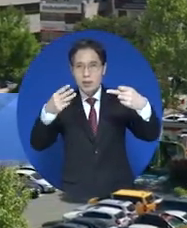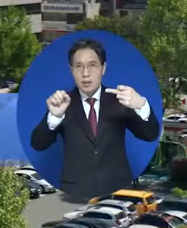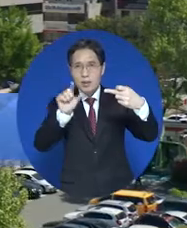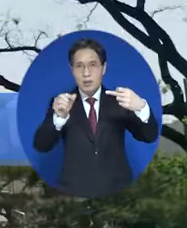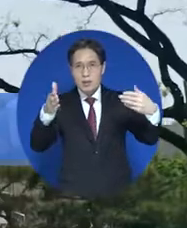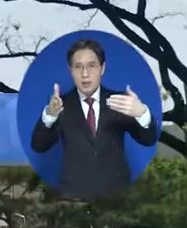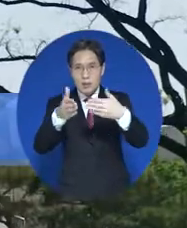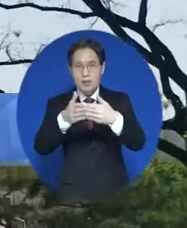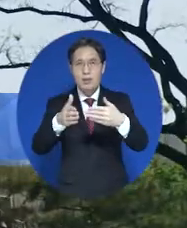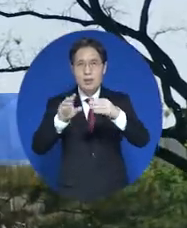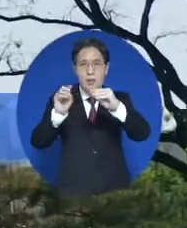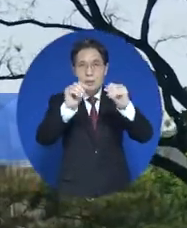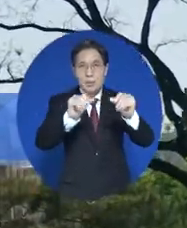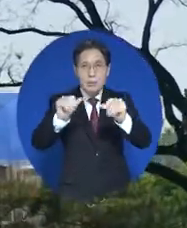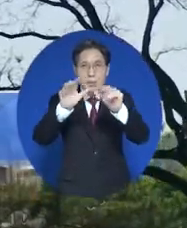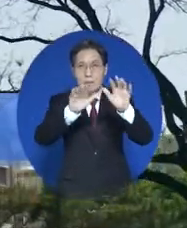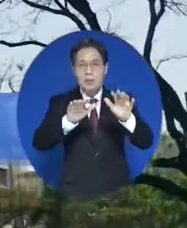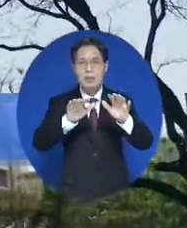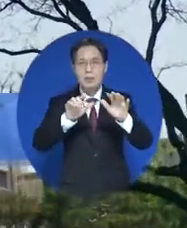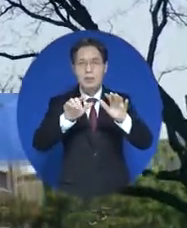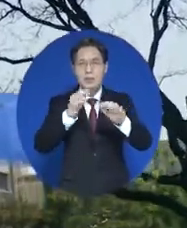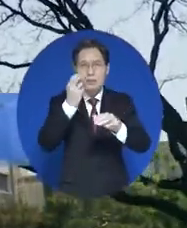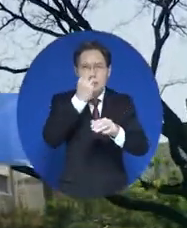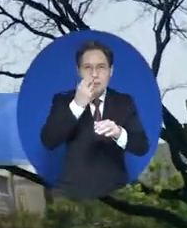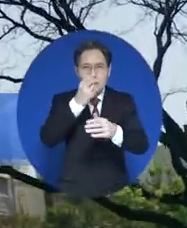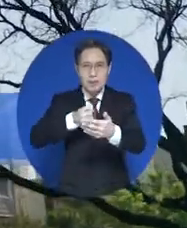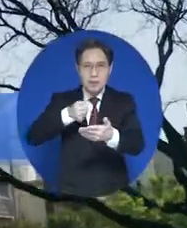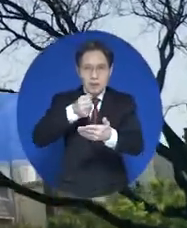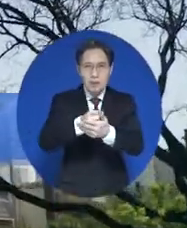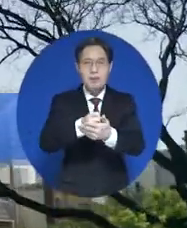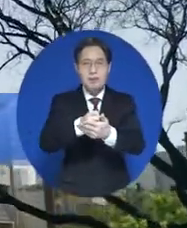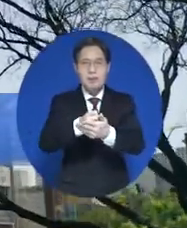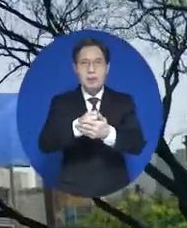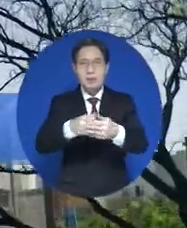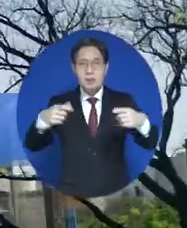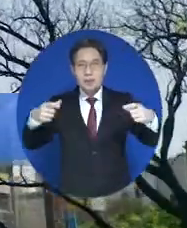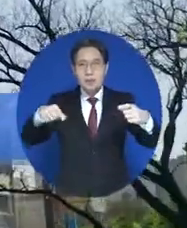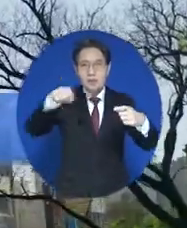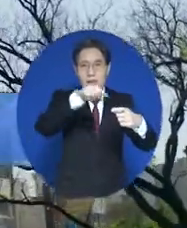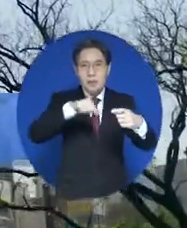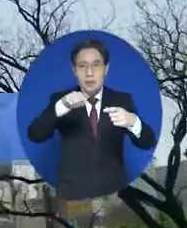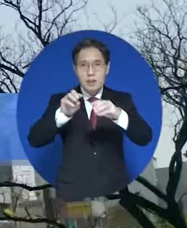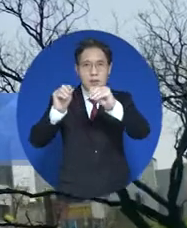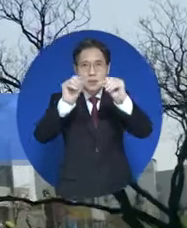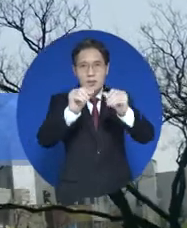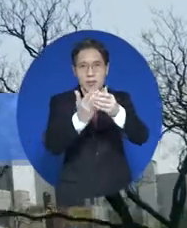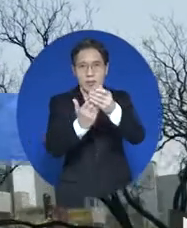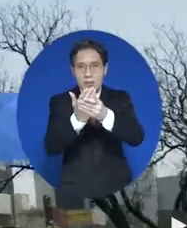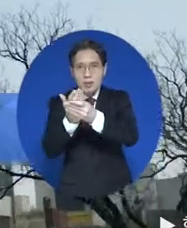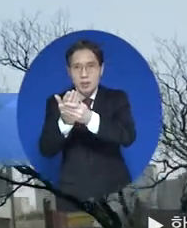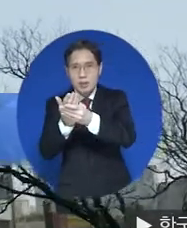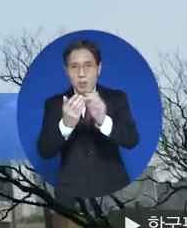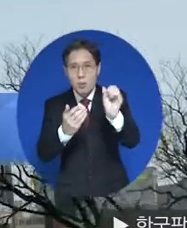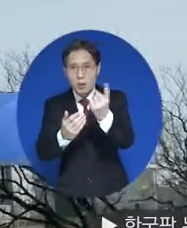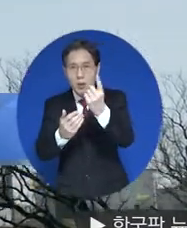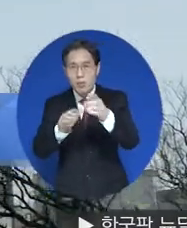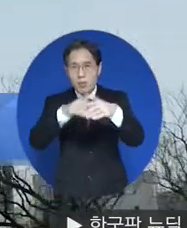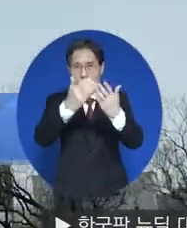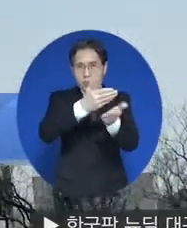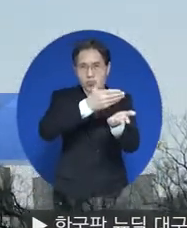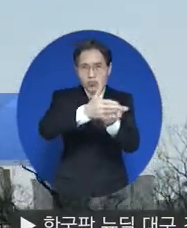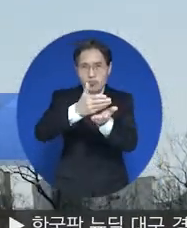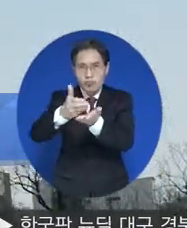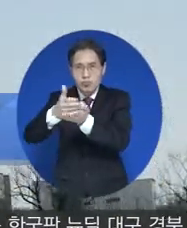까지를 미세먼지 계절 관리 기관 으로 지정하고 지역 내 미세먼지 발생 원을 집중적으로 제거하는